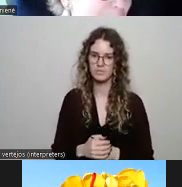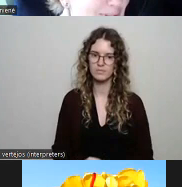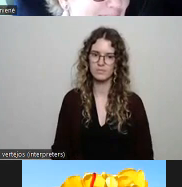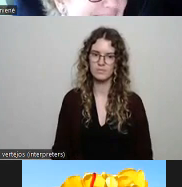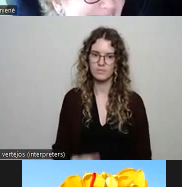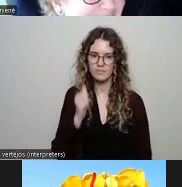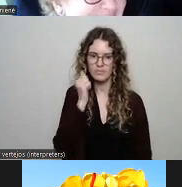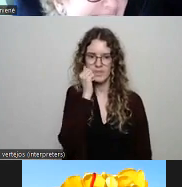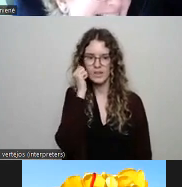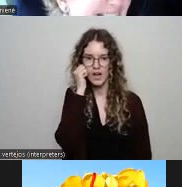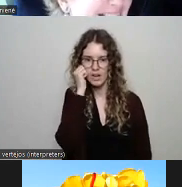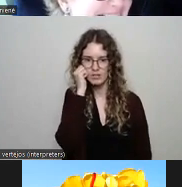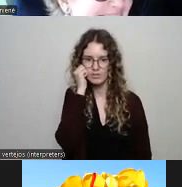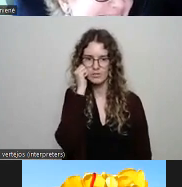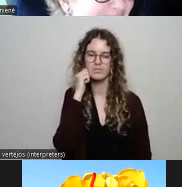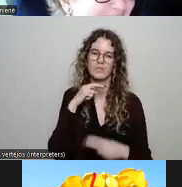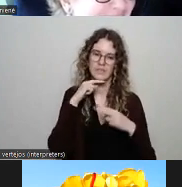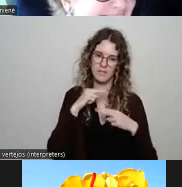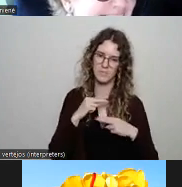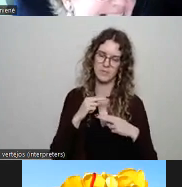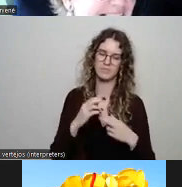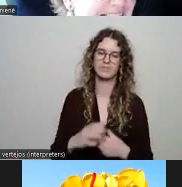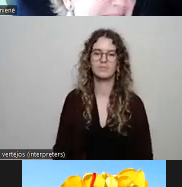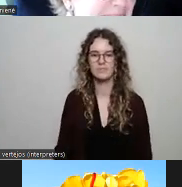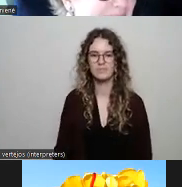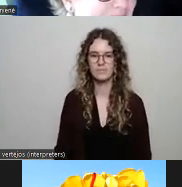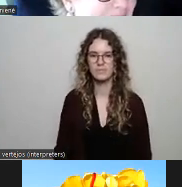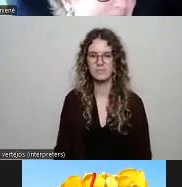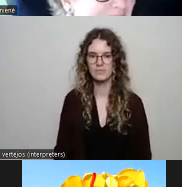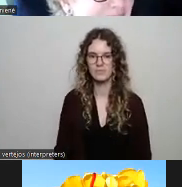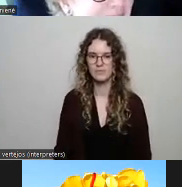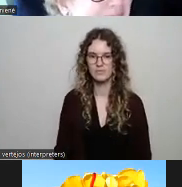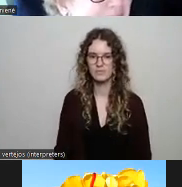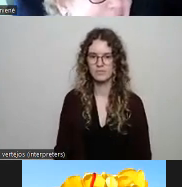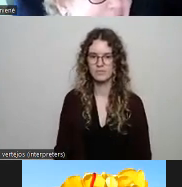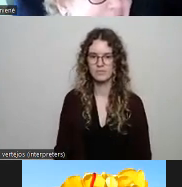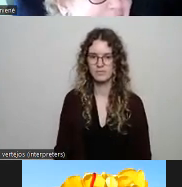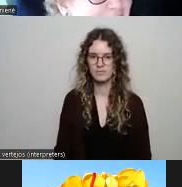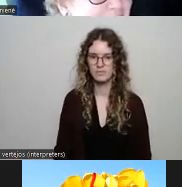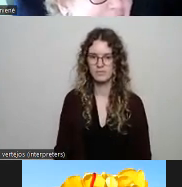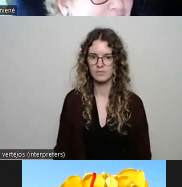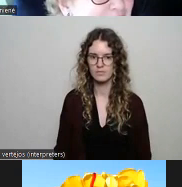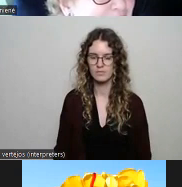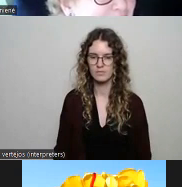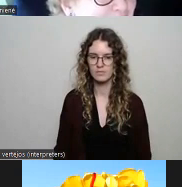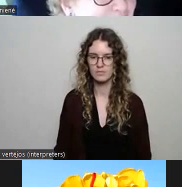Tai ačiū už dėmesį iš tikrųjų. Thank you. Brilliant.